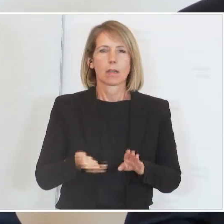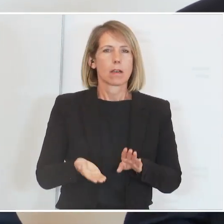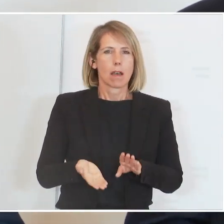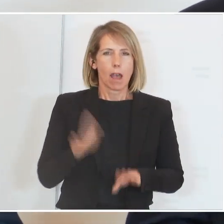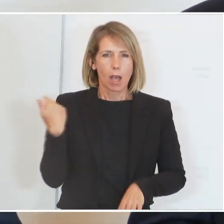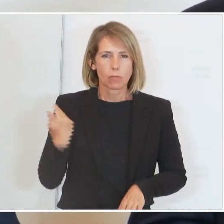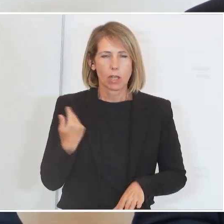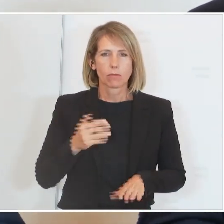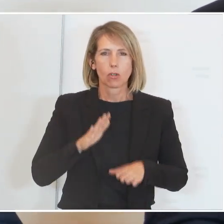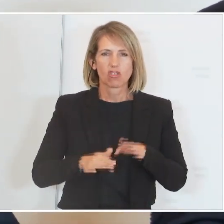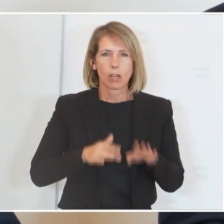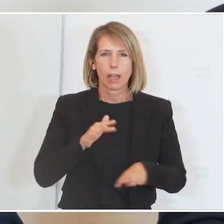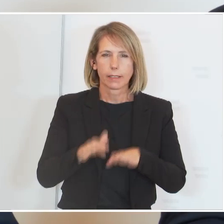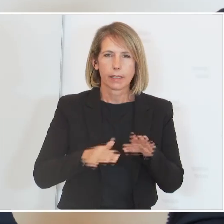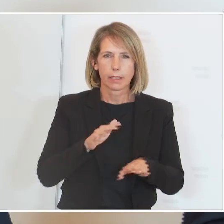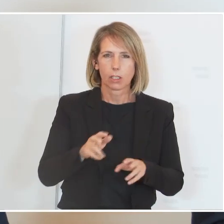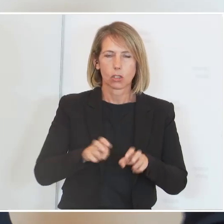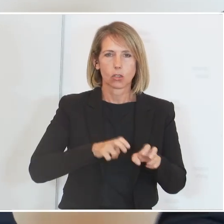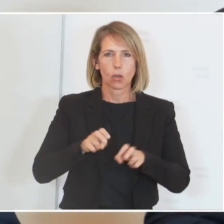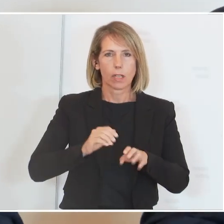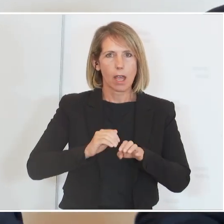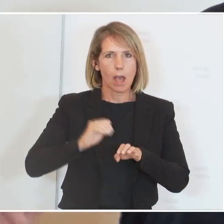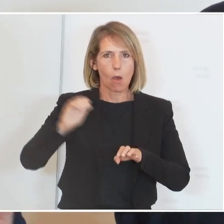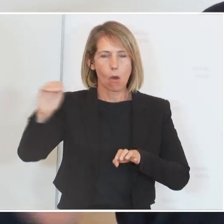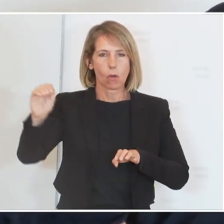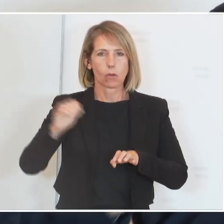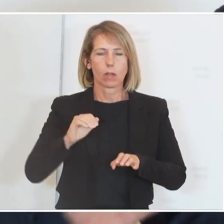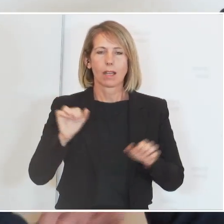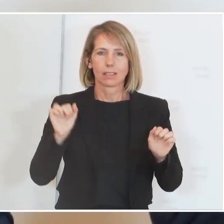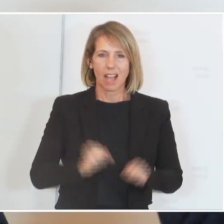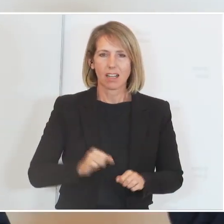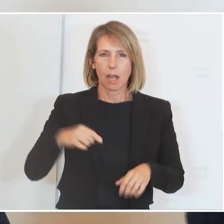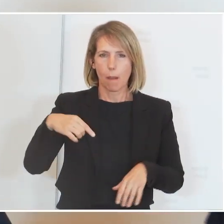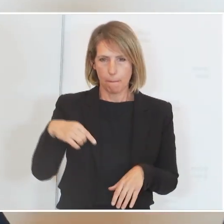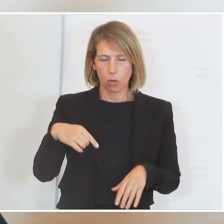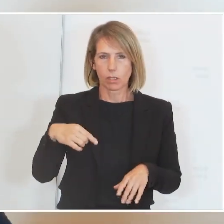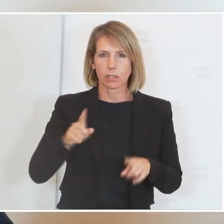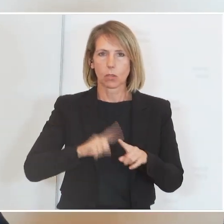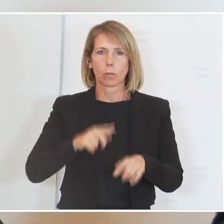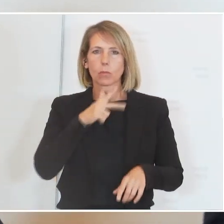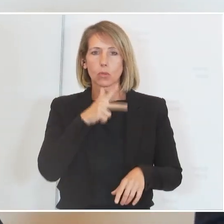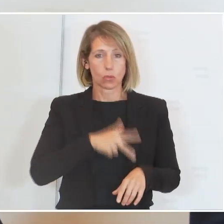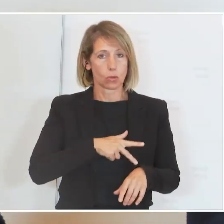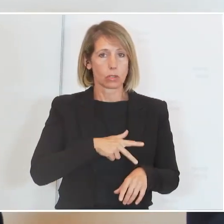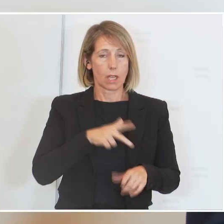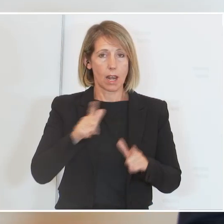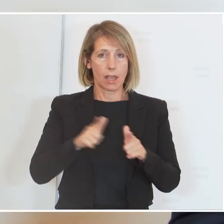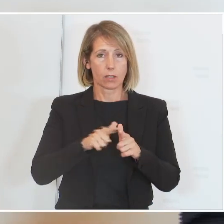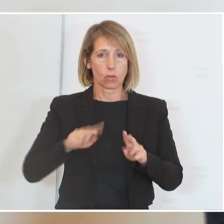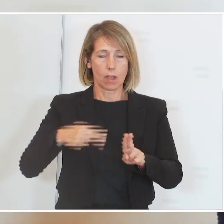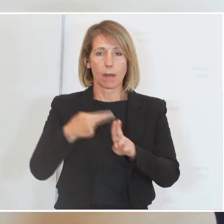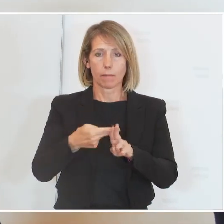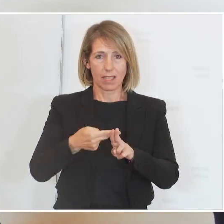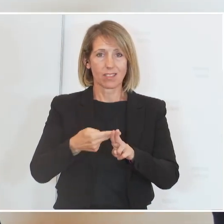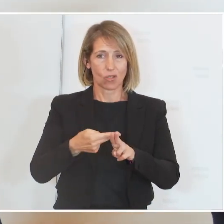schleichenden Steuererhöhung, vulgo kalte Progression, die Valorisierung der Sozialleistungen, wie angesprochen, und im Übrigen